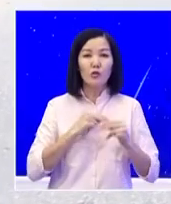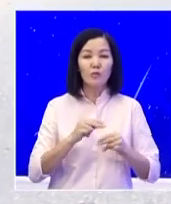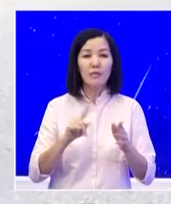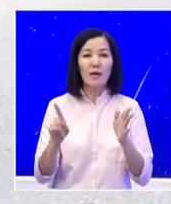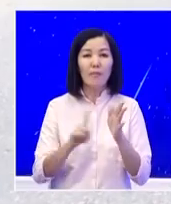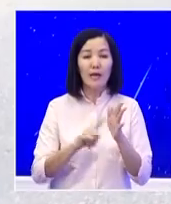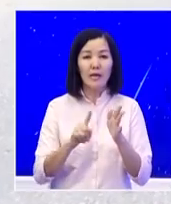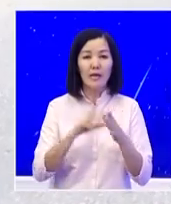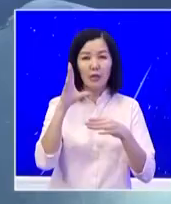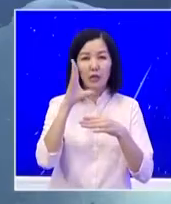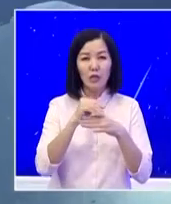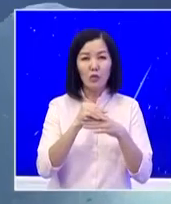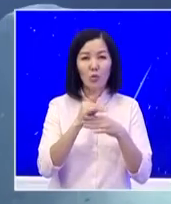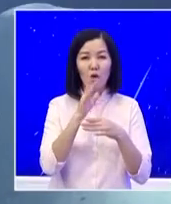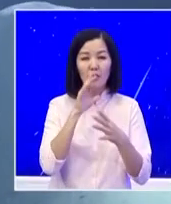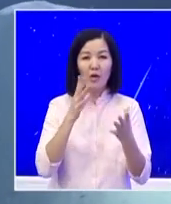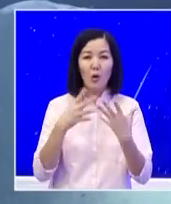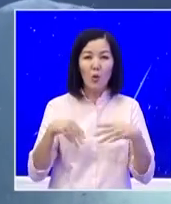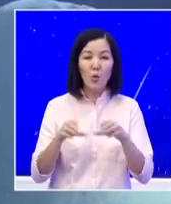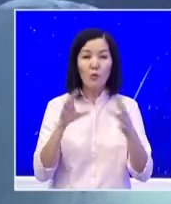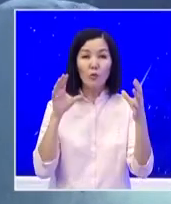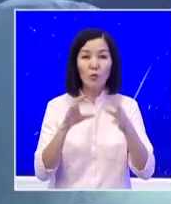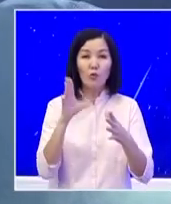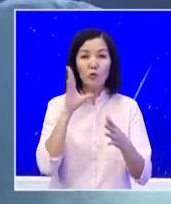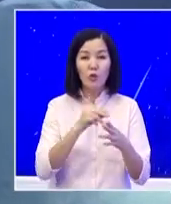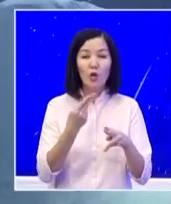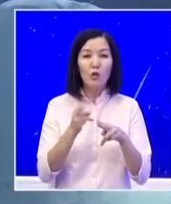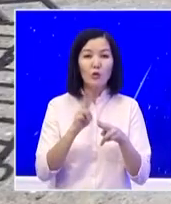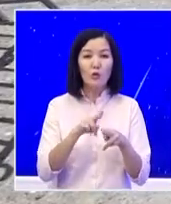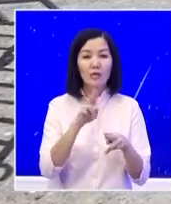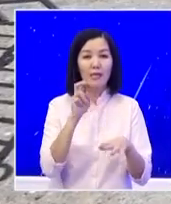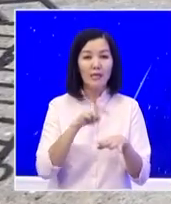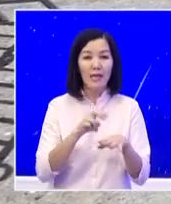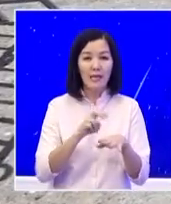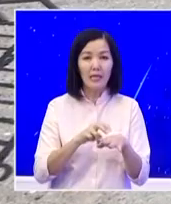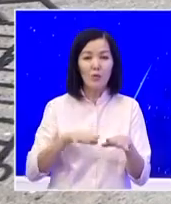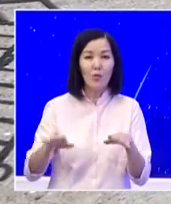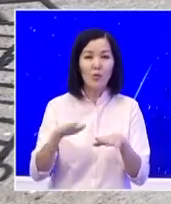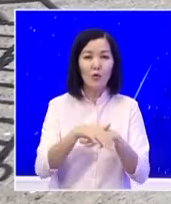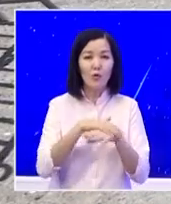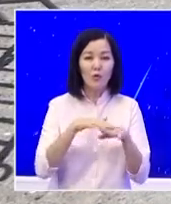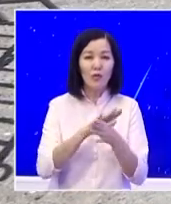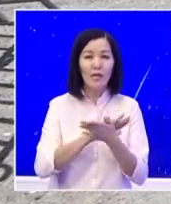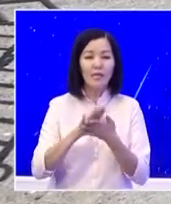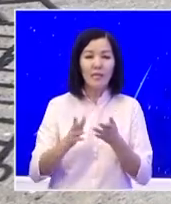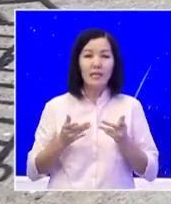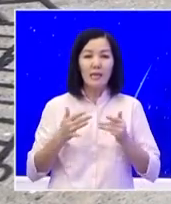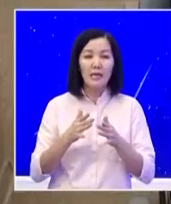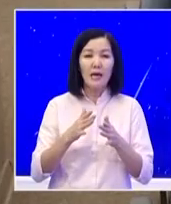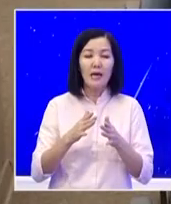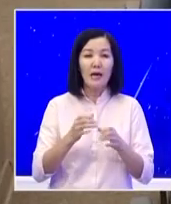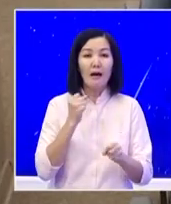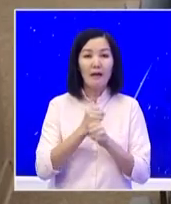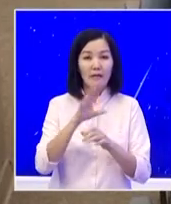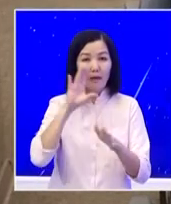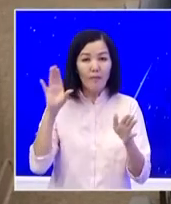пен кешкі уақытта ғана қоғамдық көлікпен жүреді. Сондықтан Қайрат Баймұхамбетов өңір тұрғындары санитарлық талаптарды барынша